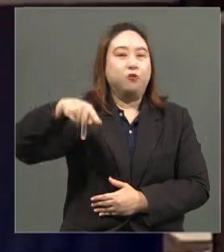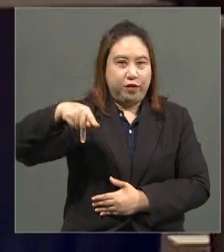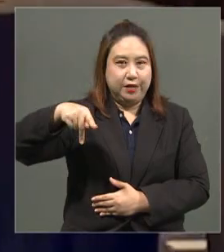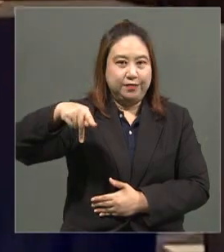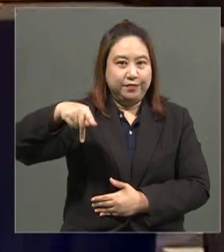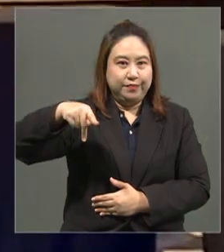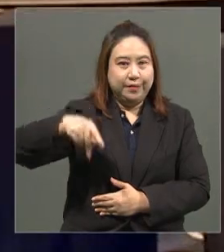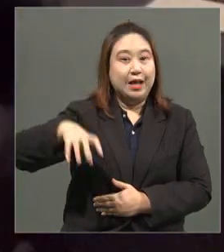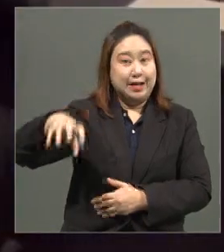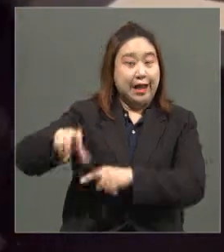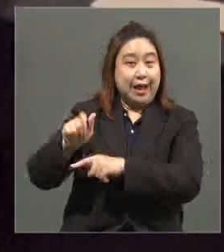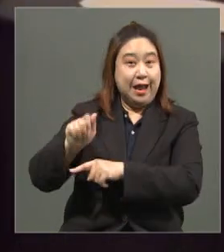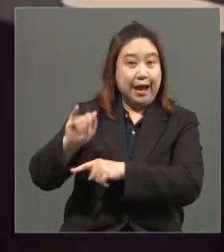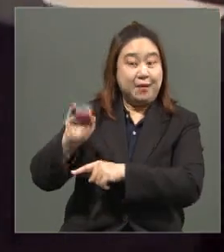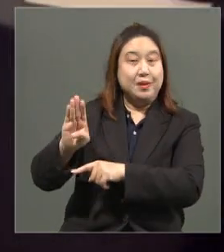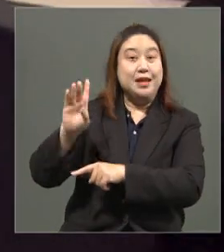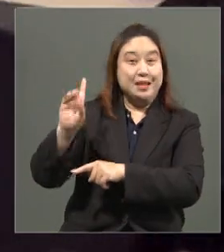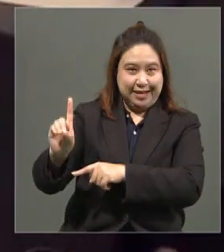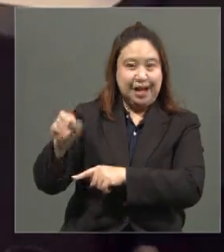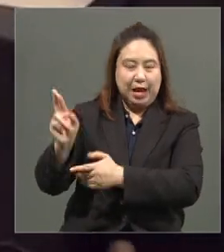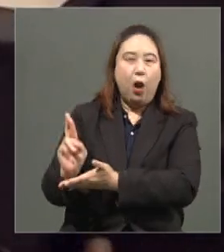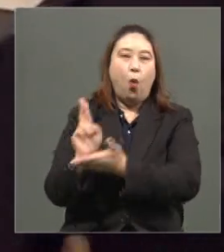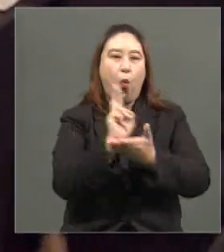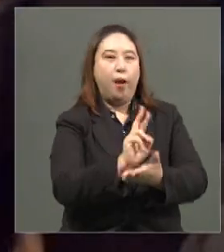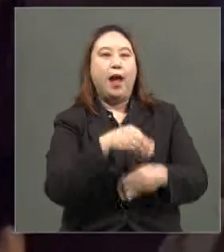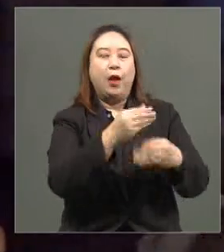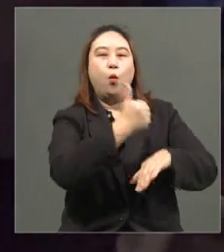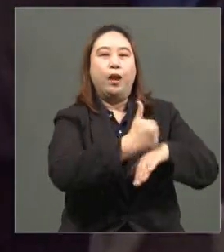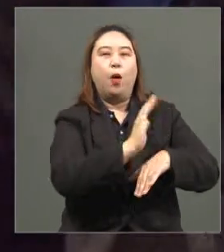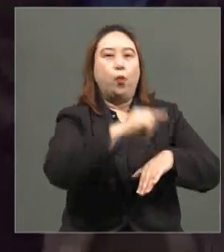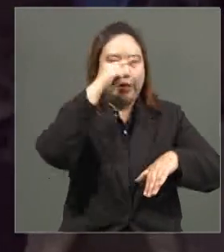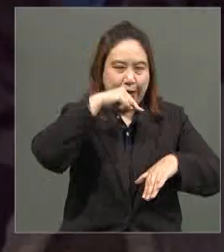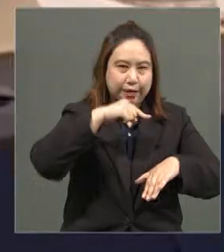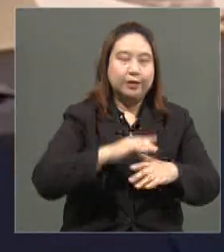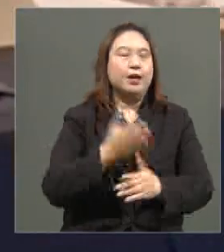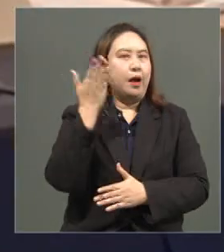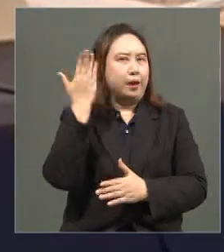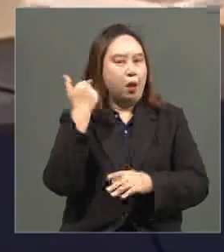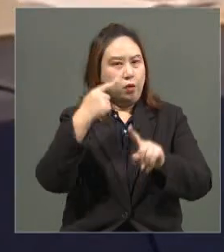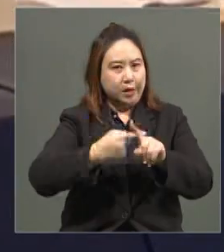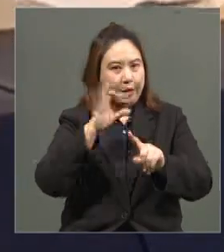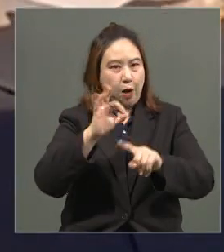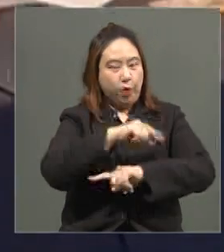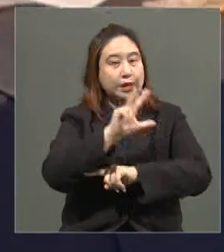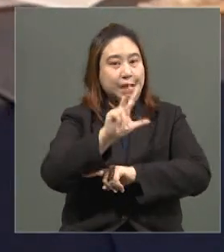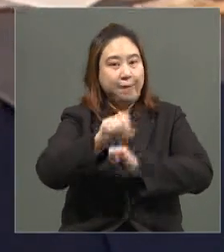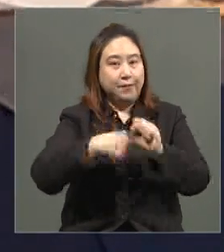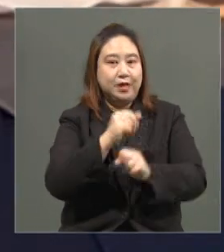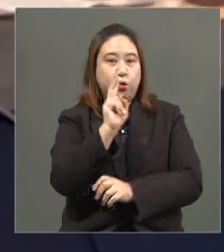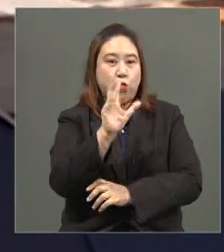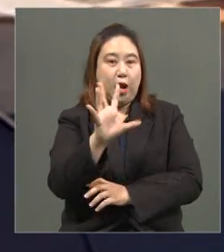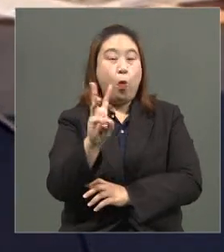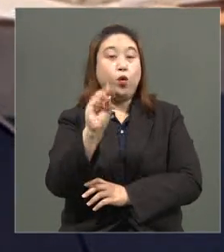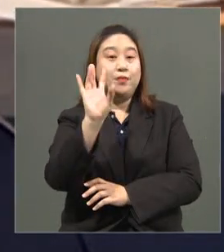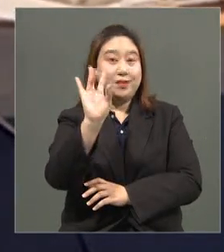ทางสถาบัน aib BDในการประชุมเอเชีย Media Summit 2024เมื่อวันที่ 3กันยายน 2567